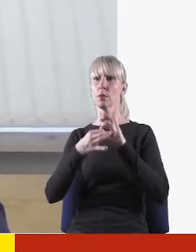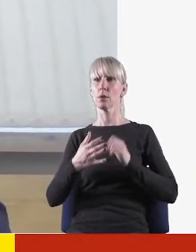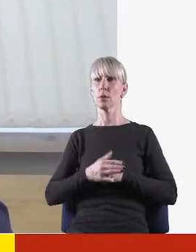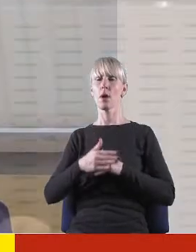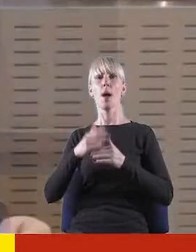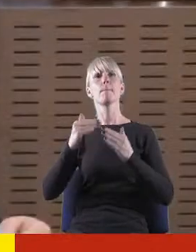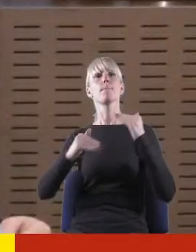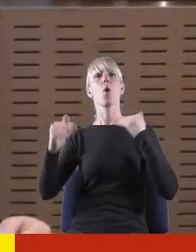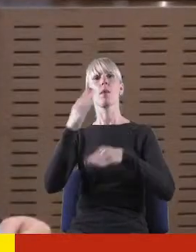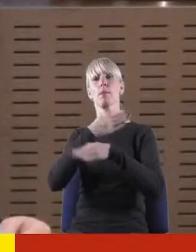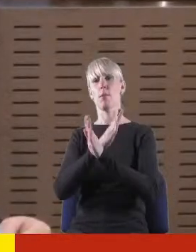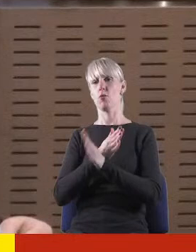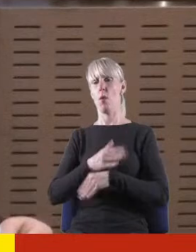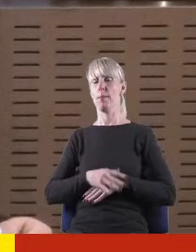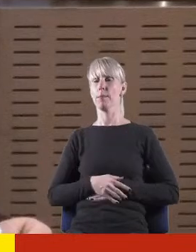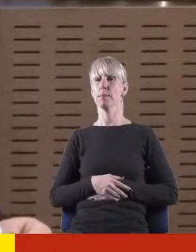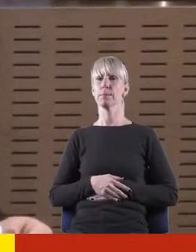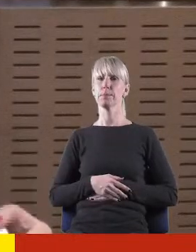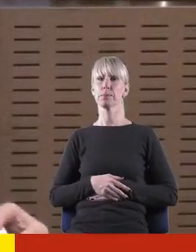podziałami. Dziękuję bardzo.